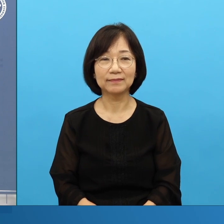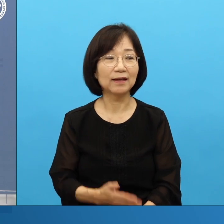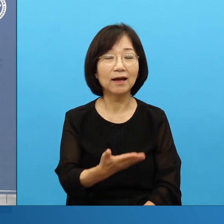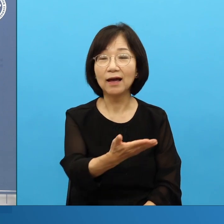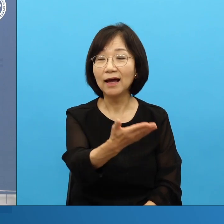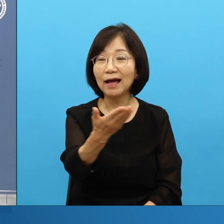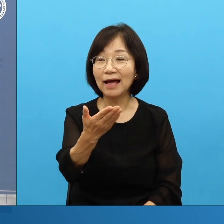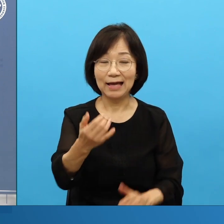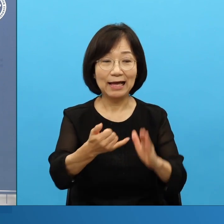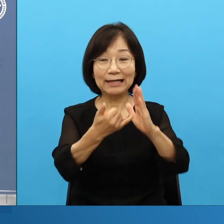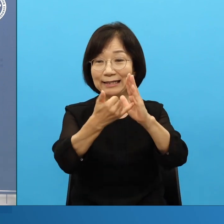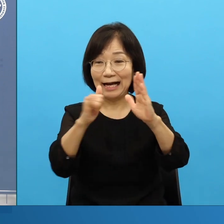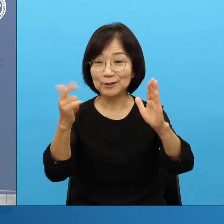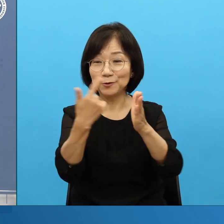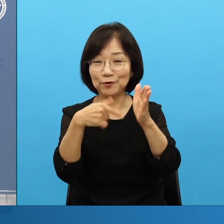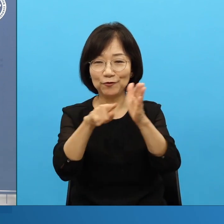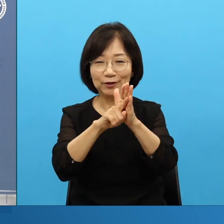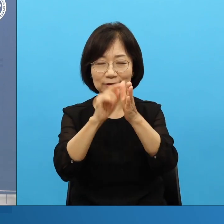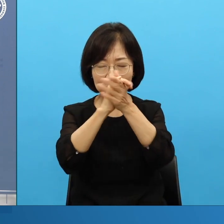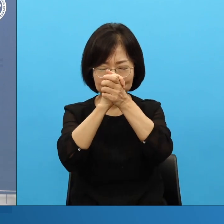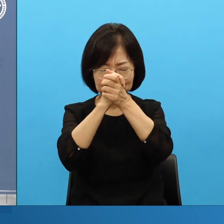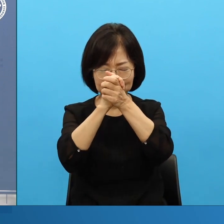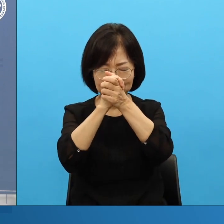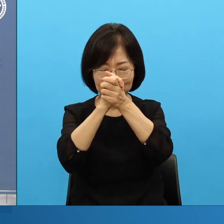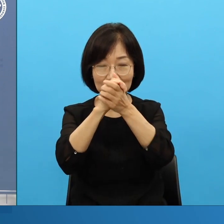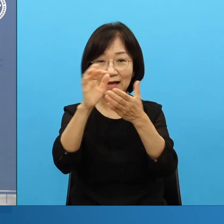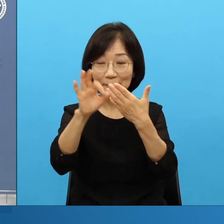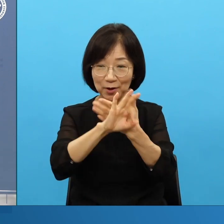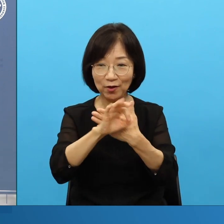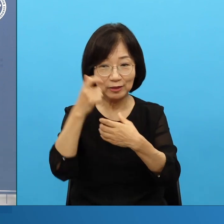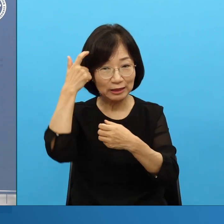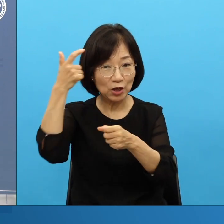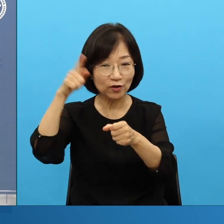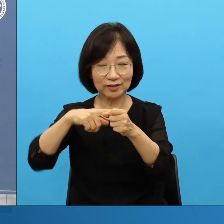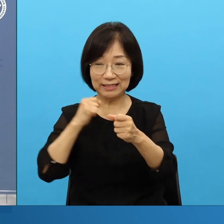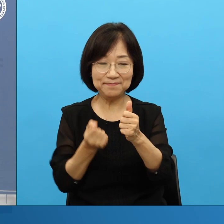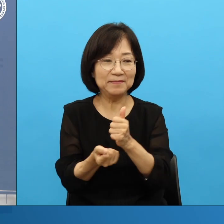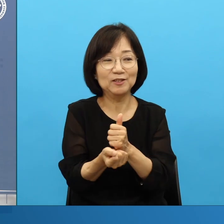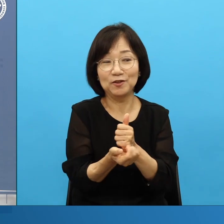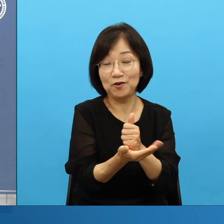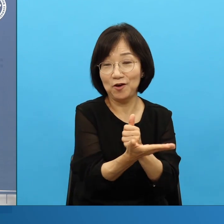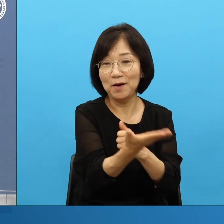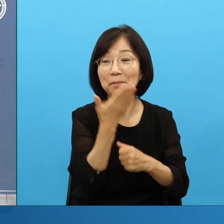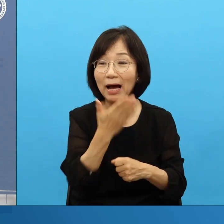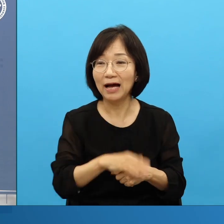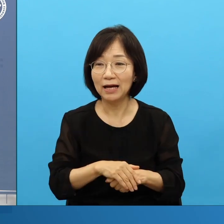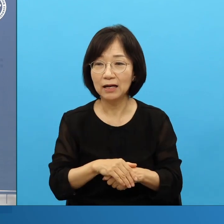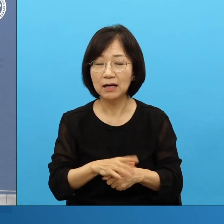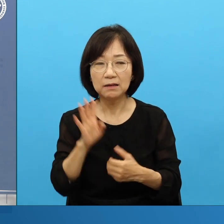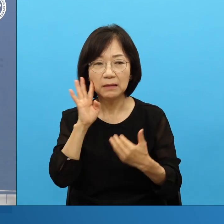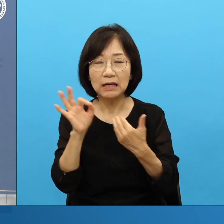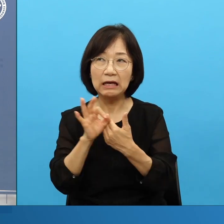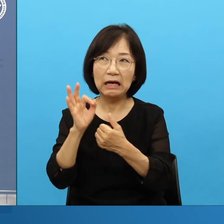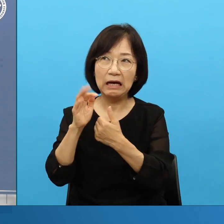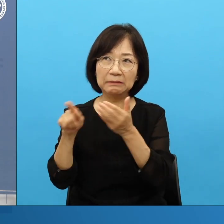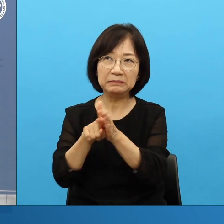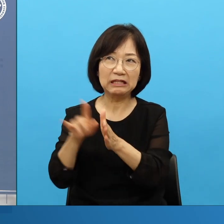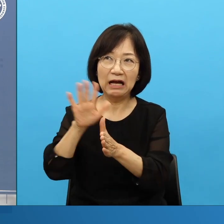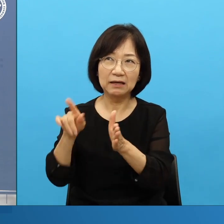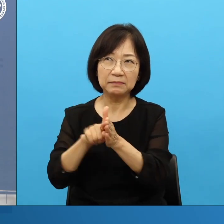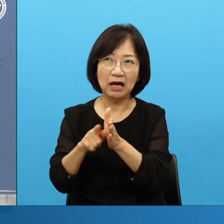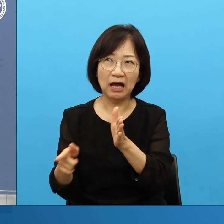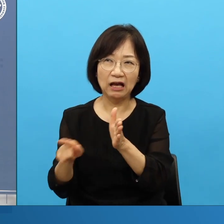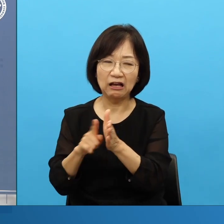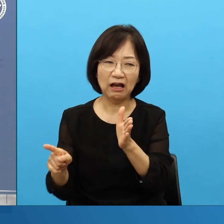영적 에너지가 전달됩니다. 계속 불신앙 전달돼요. And when you're praying for your family member or other people, we are living in the spiritual realm, and that